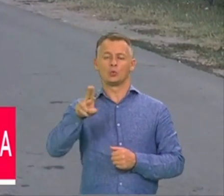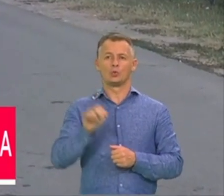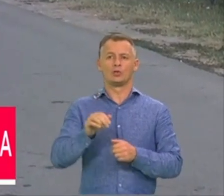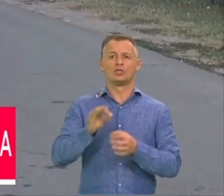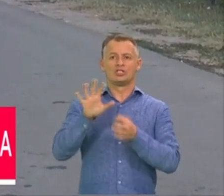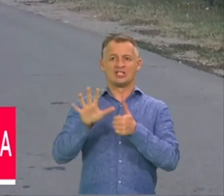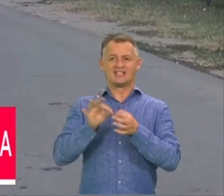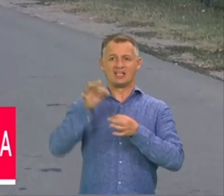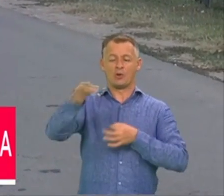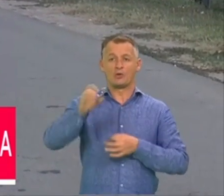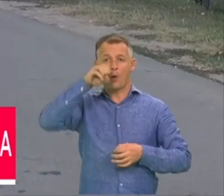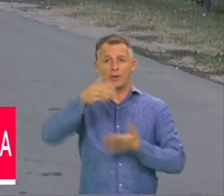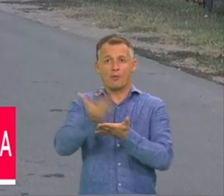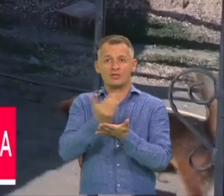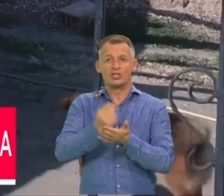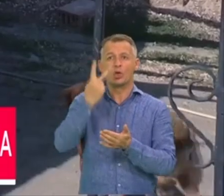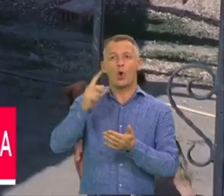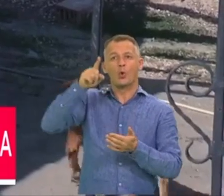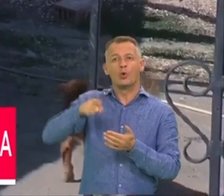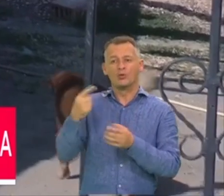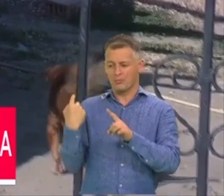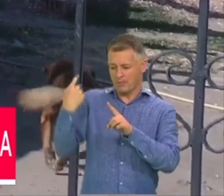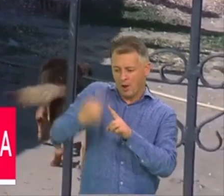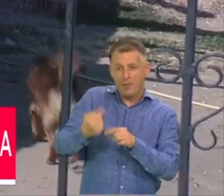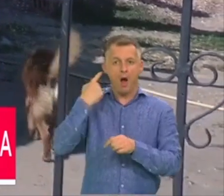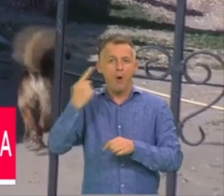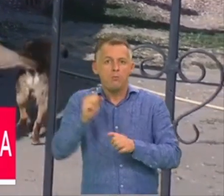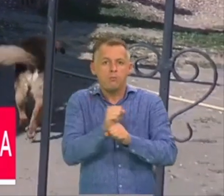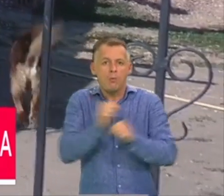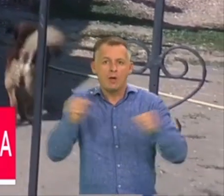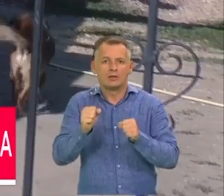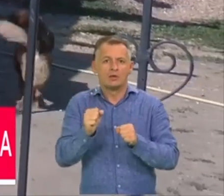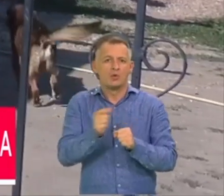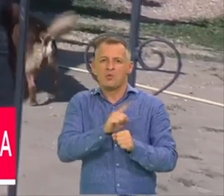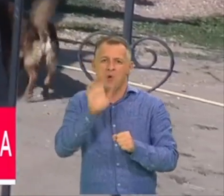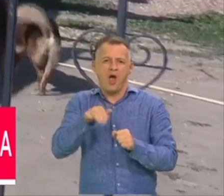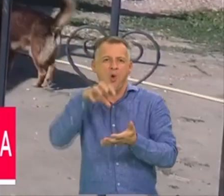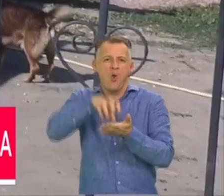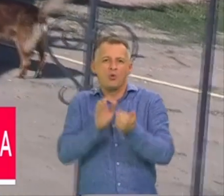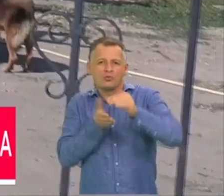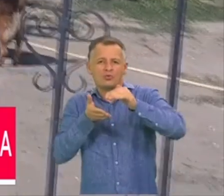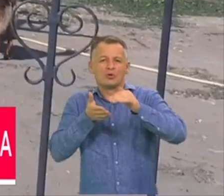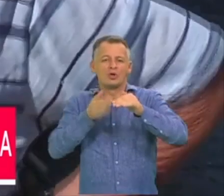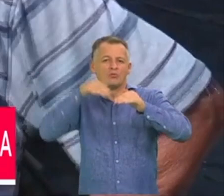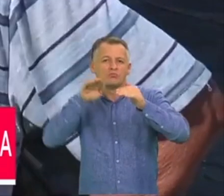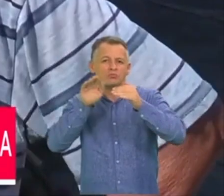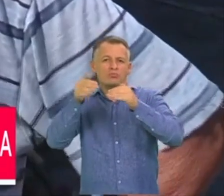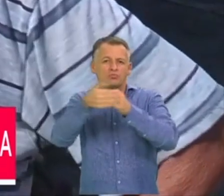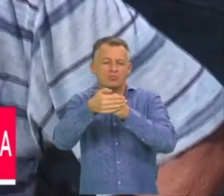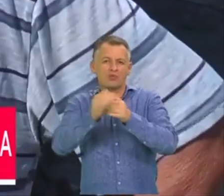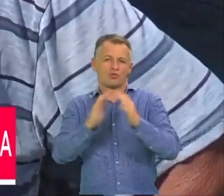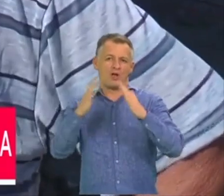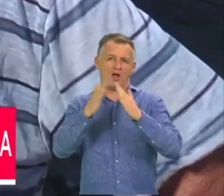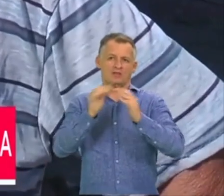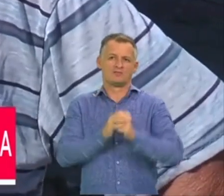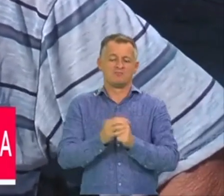Reni. Oamenii povestesc că de două luni încoace aud bombardamentele. Nu au pifnițe în care să se adăpostească, așa cum scria în avertizare. Ne frică. Pur